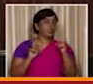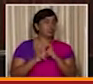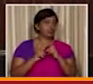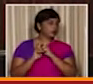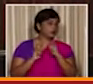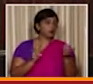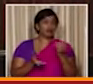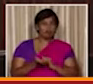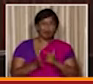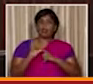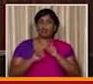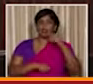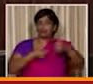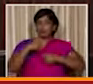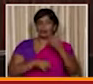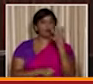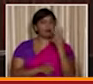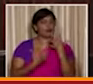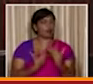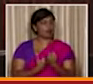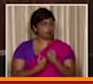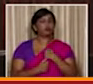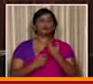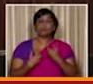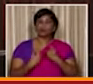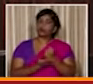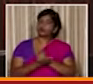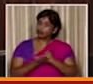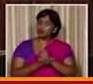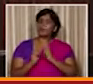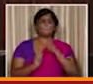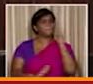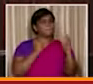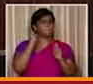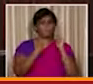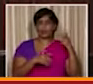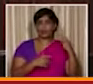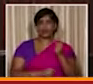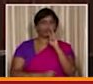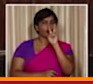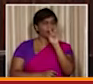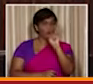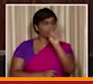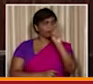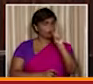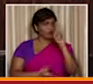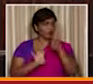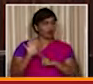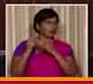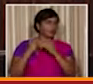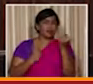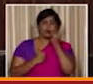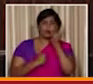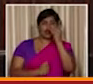තවත් අයදුම් පත් 4000ක් පමණ ලැබුණා. අපේ සියල්ල සඳහා ගෙවීම කළා. 2023 වසර පුරා